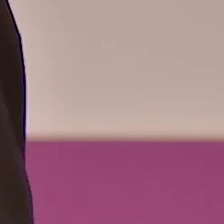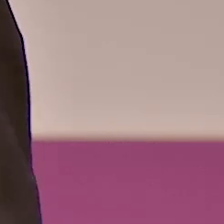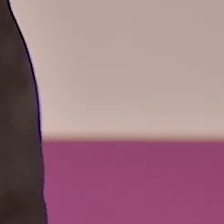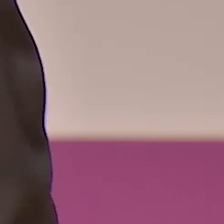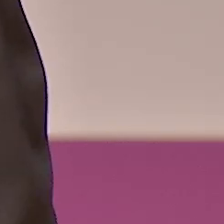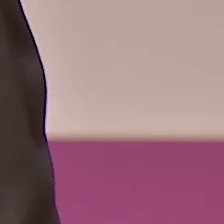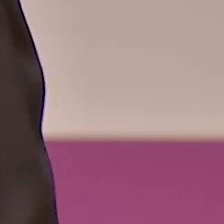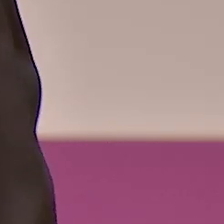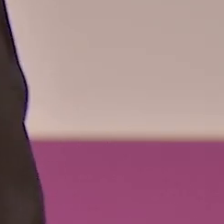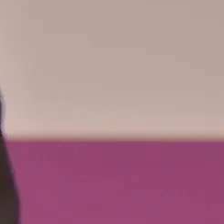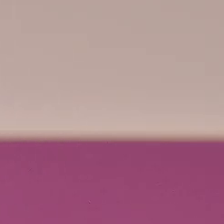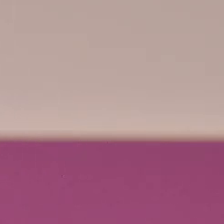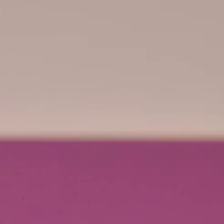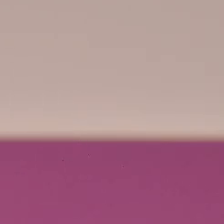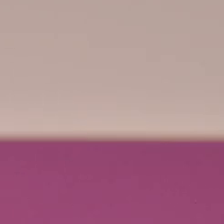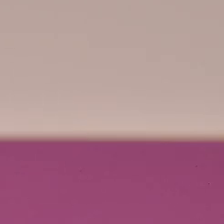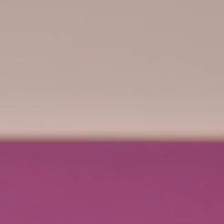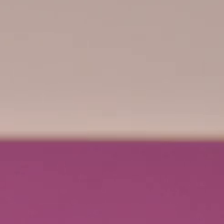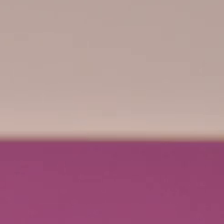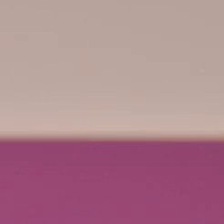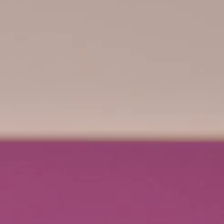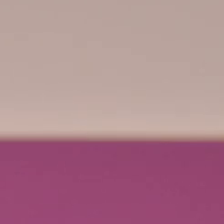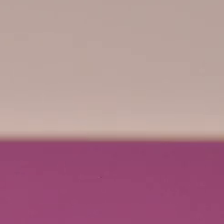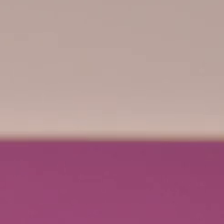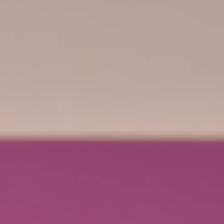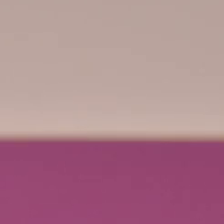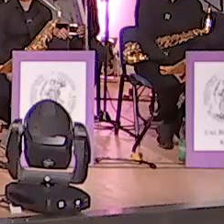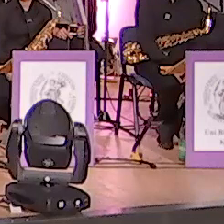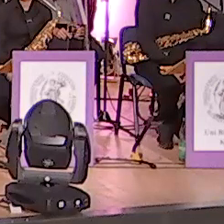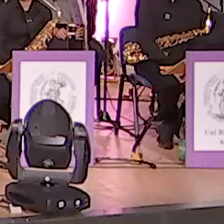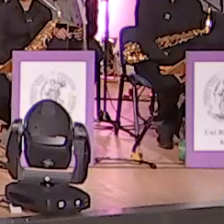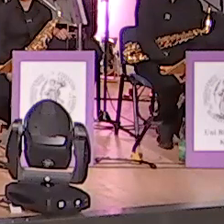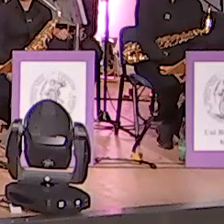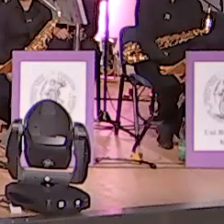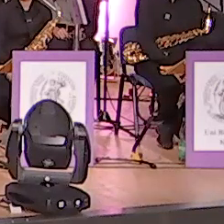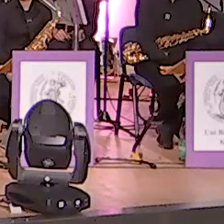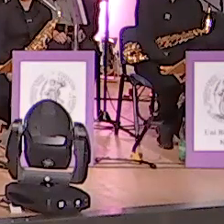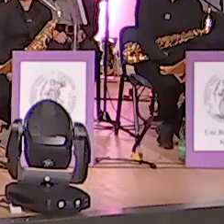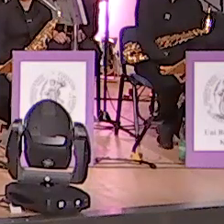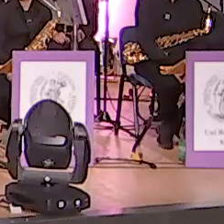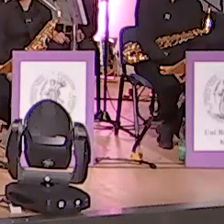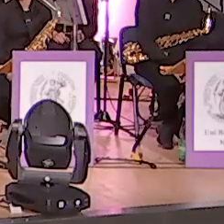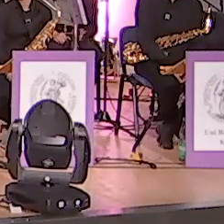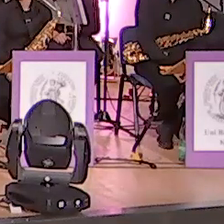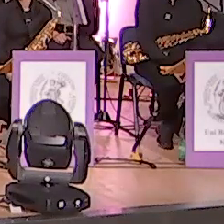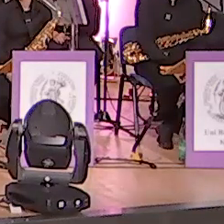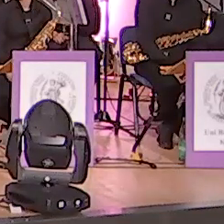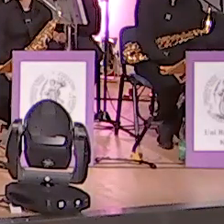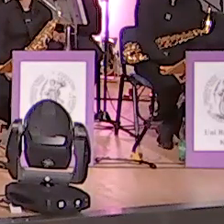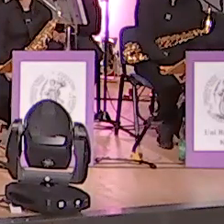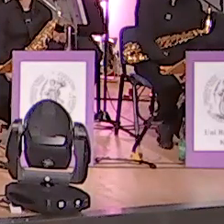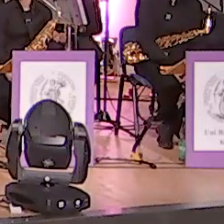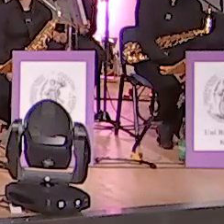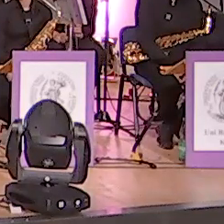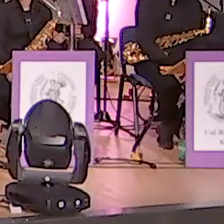wieder Ersatz, Nachwuchs, die bei uns mitspielen. Momentan suchen wir wirklich im Blechbereich